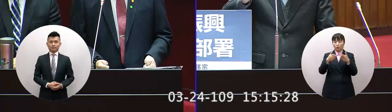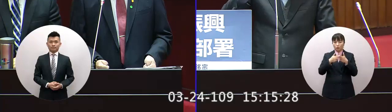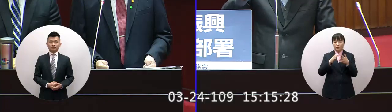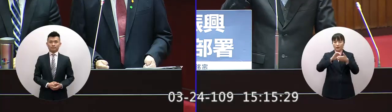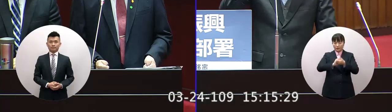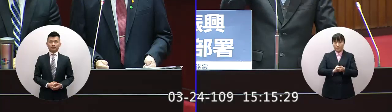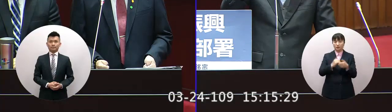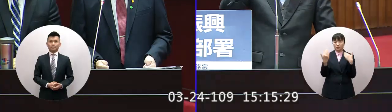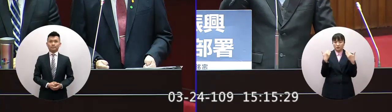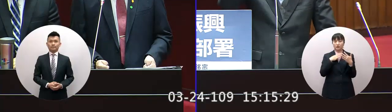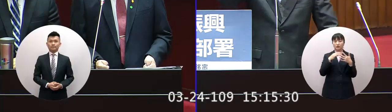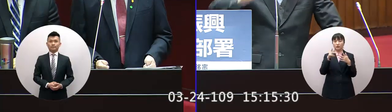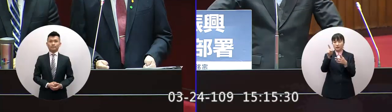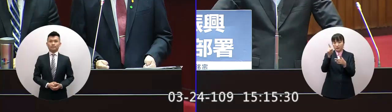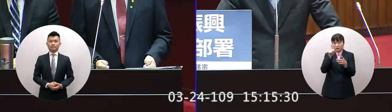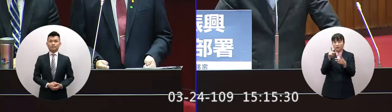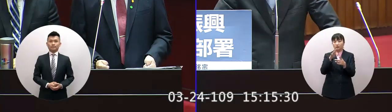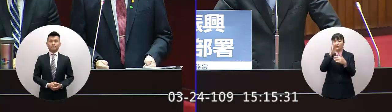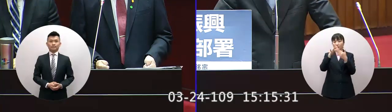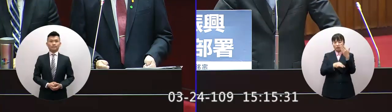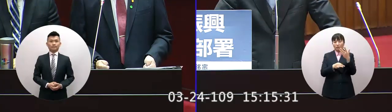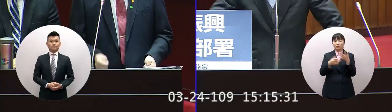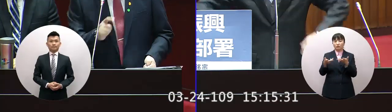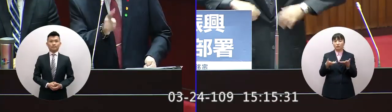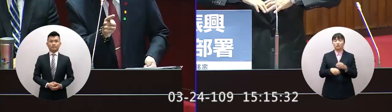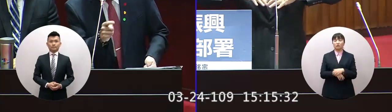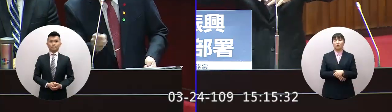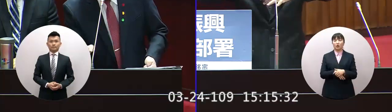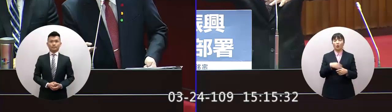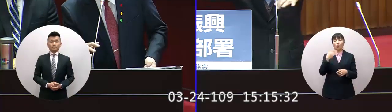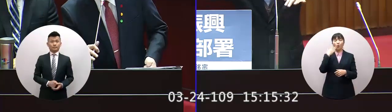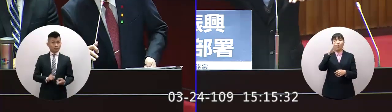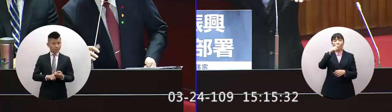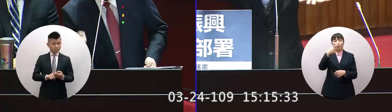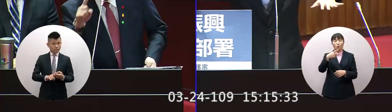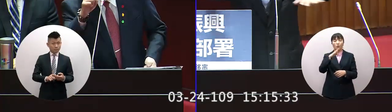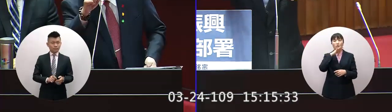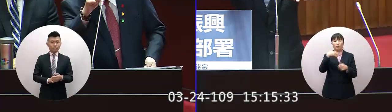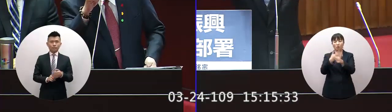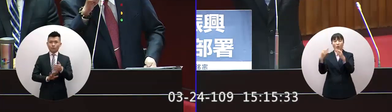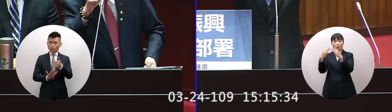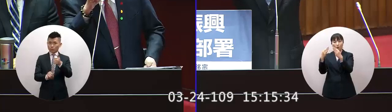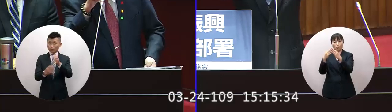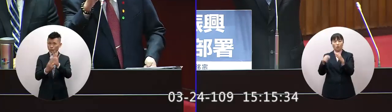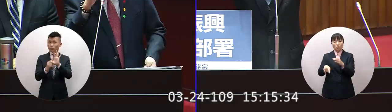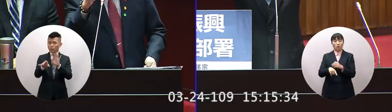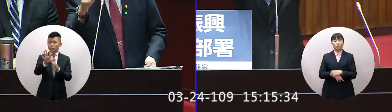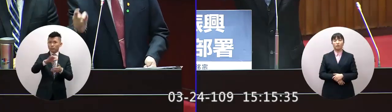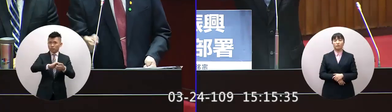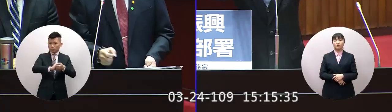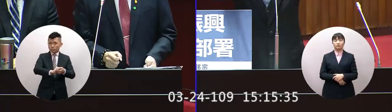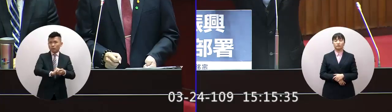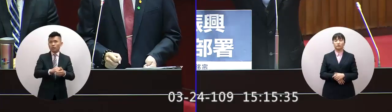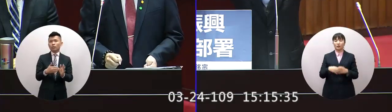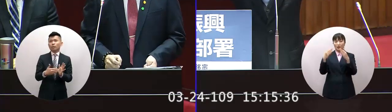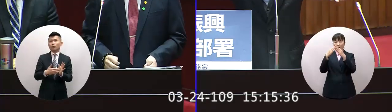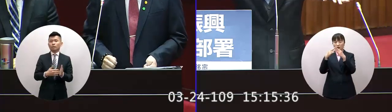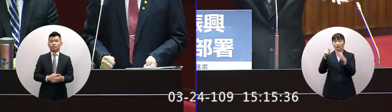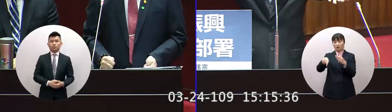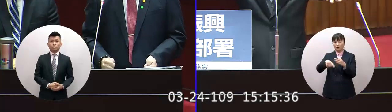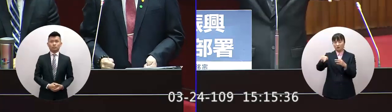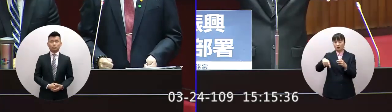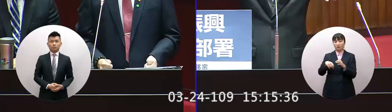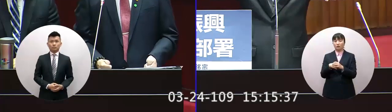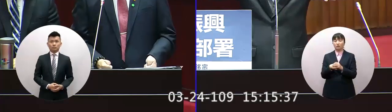定纾困贷款的免责条款。因为假设你让银行， 还有定啊，免责条款。 你让银